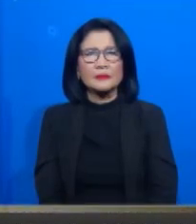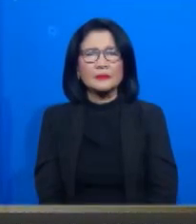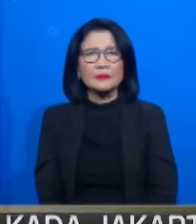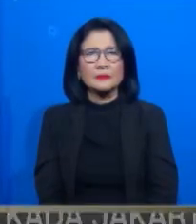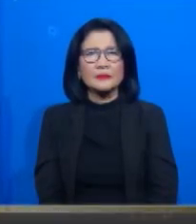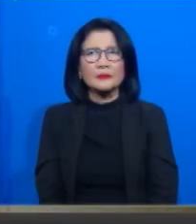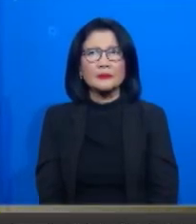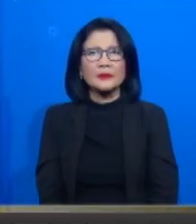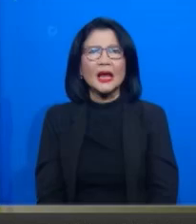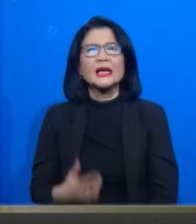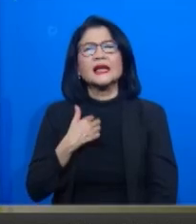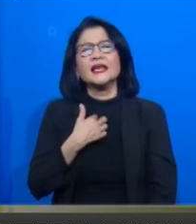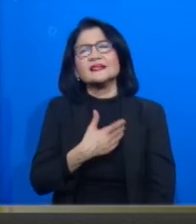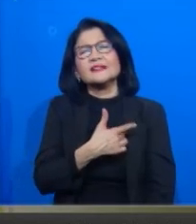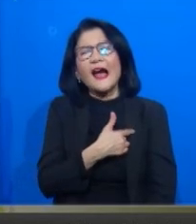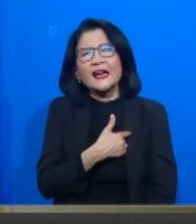Sakit hati dia.